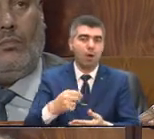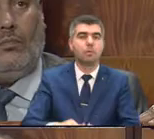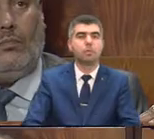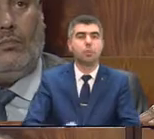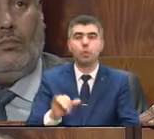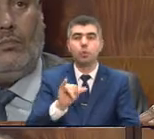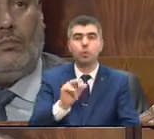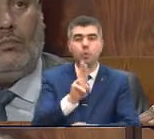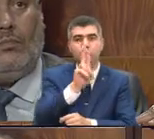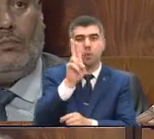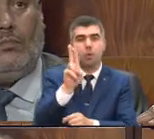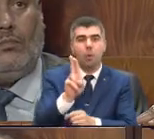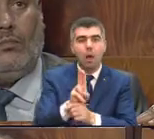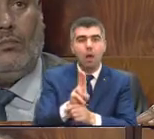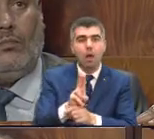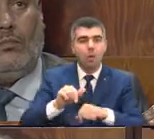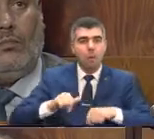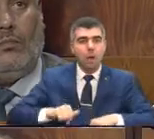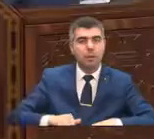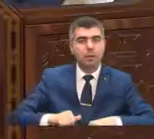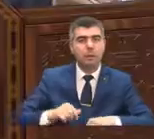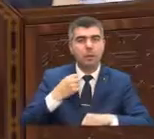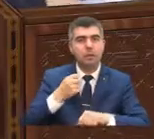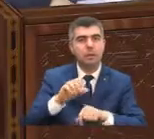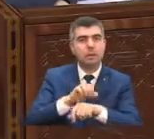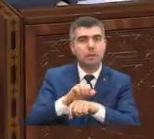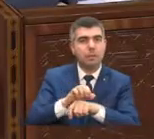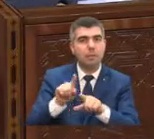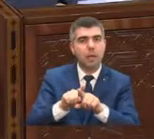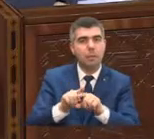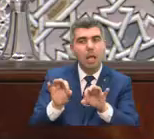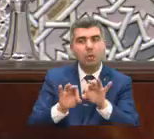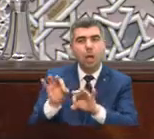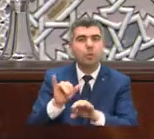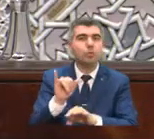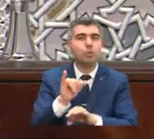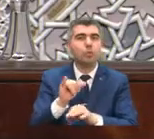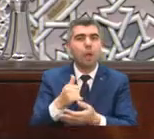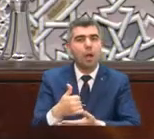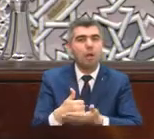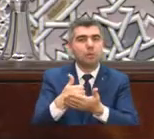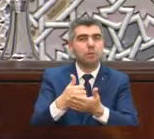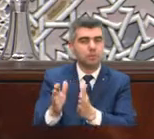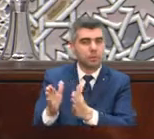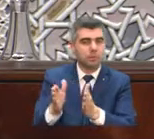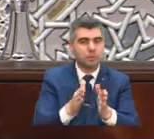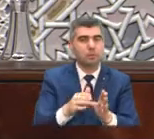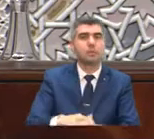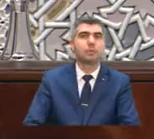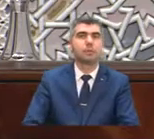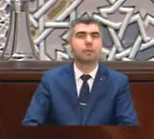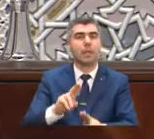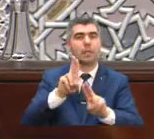أن تقومون به من إجراءات لتجاوز هذه الوضعية. شكرا. جواب السيد الوزير